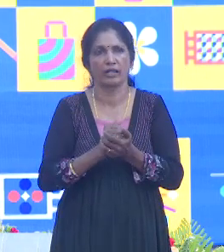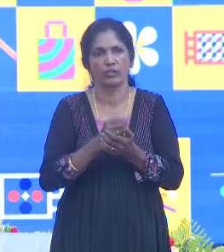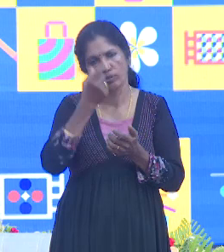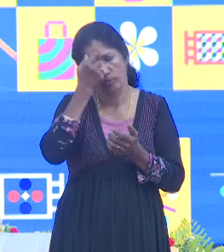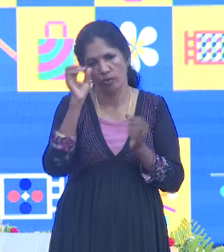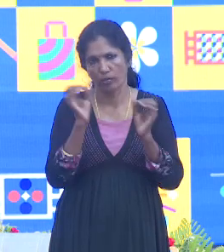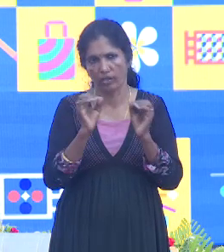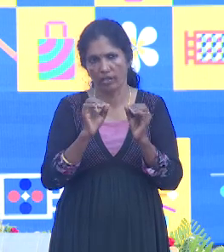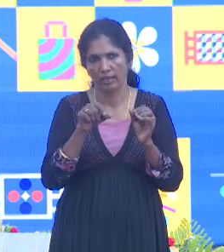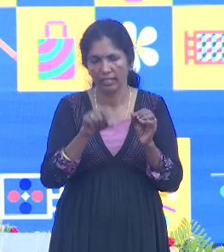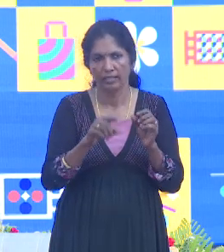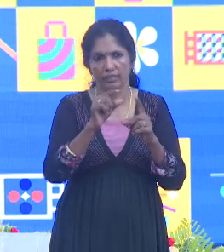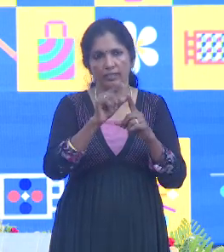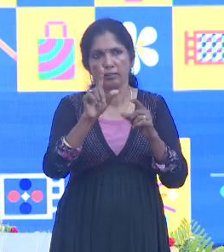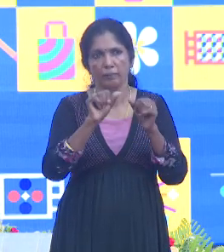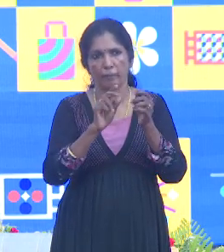കാരണം ഇന്ന് പ്ലാന്റേഷനുകൾ